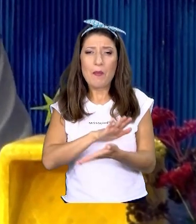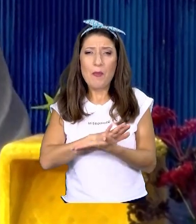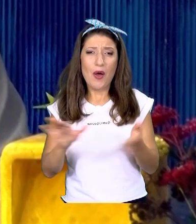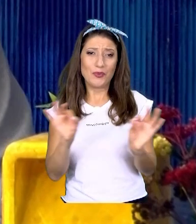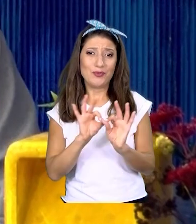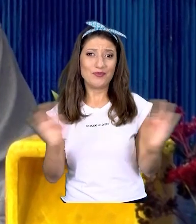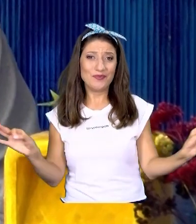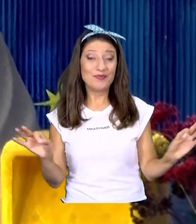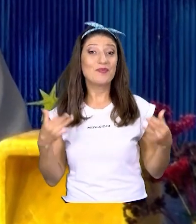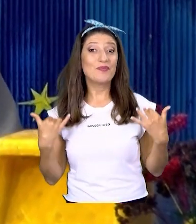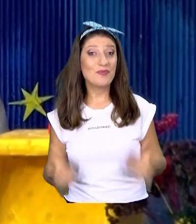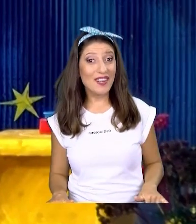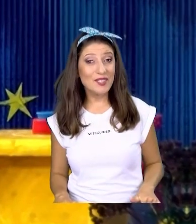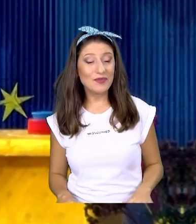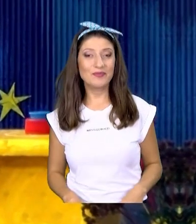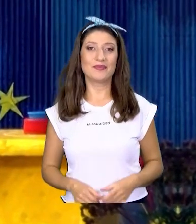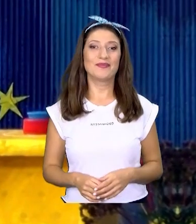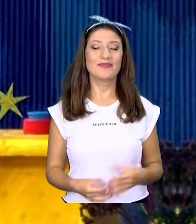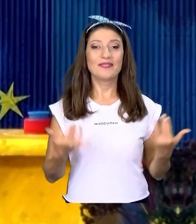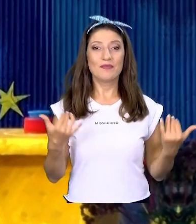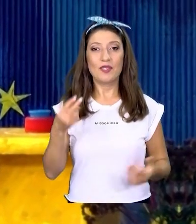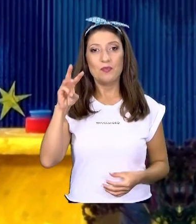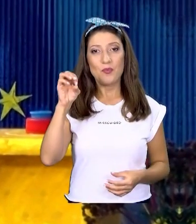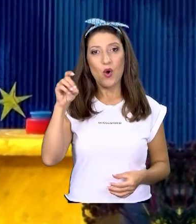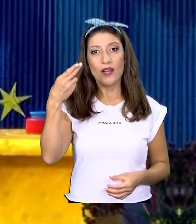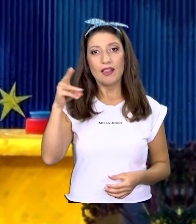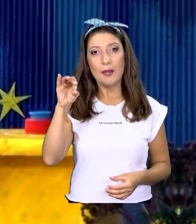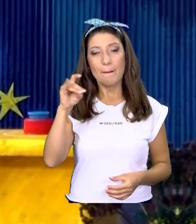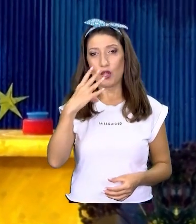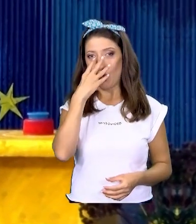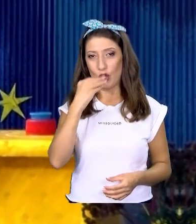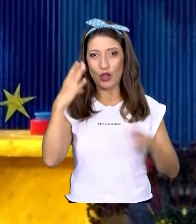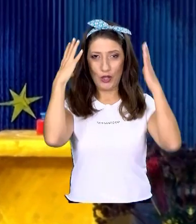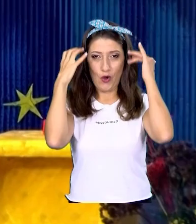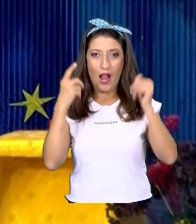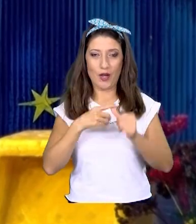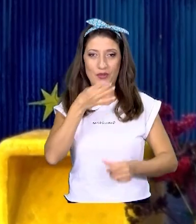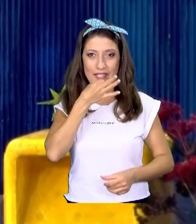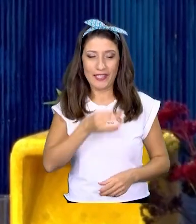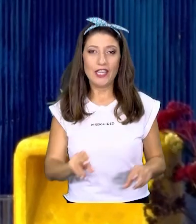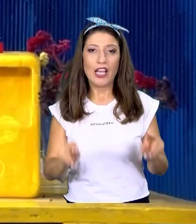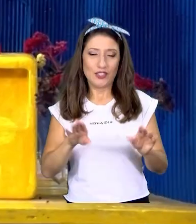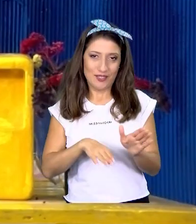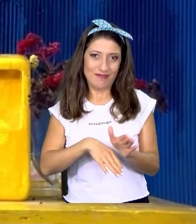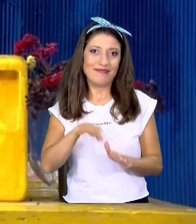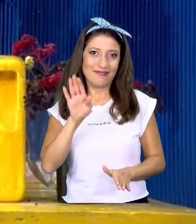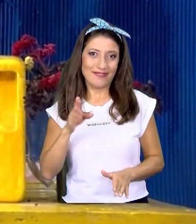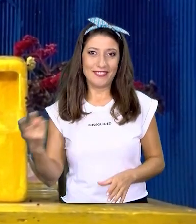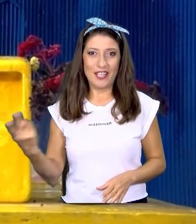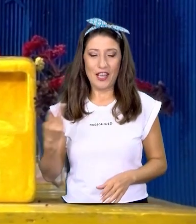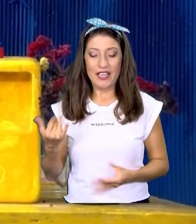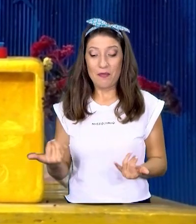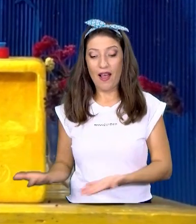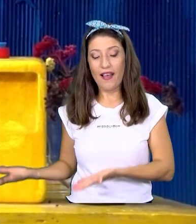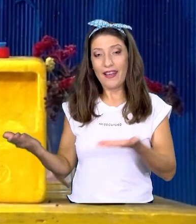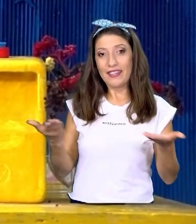էլի պստիկներ մենցիքների։ Դե իսկ քանի որ մոխի ու դմբլդոխի անունը տվեցի, ճիշտ կլինի և արդար կլինի, որ նրանց